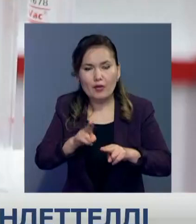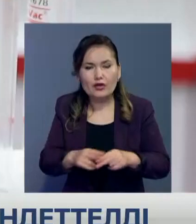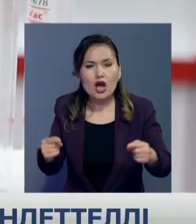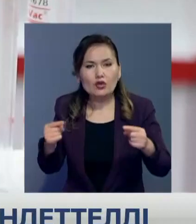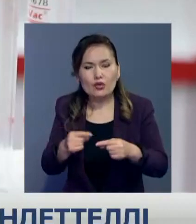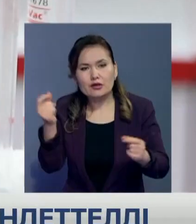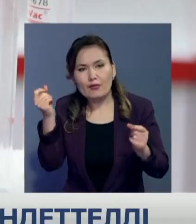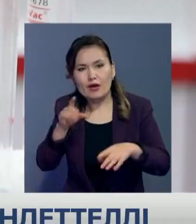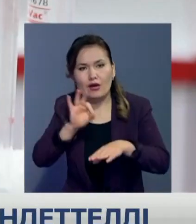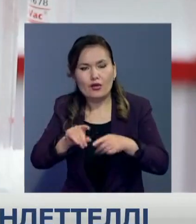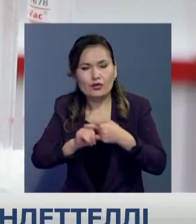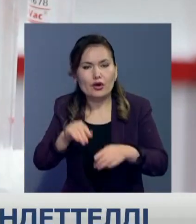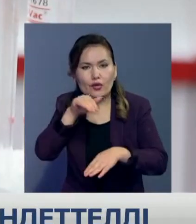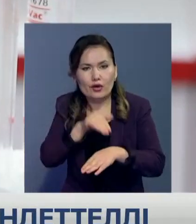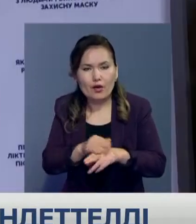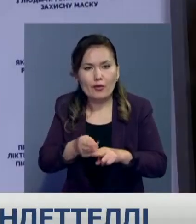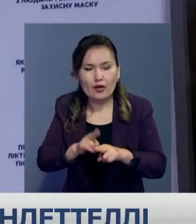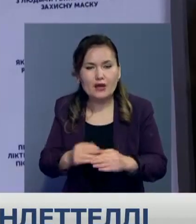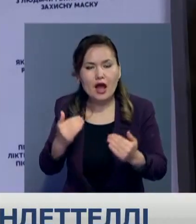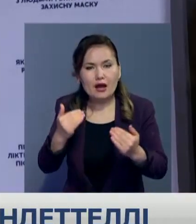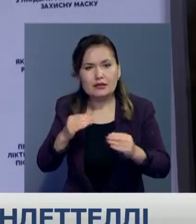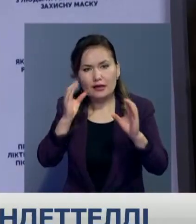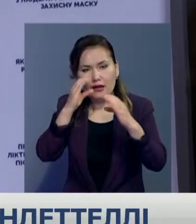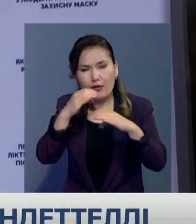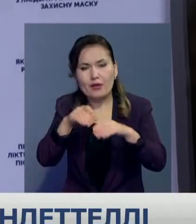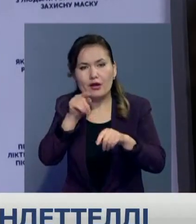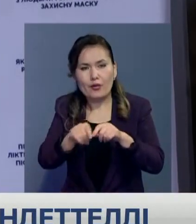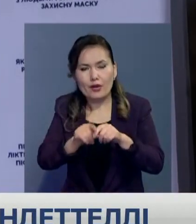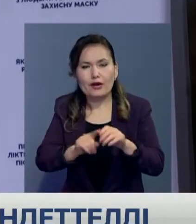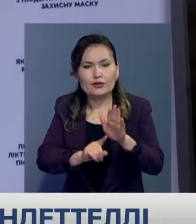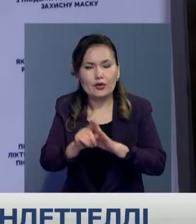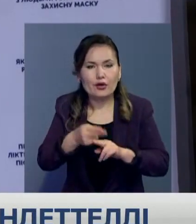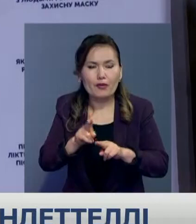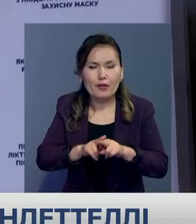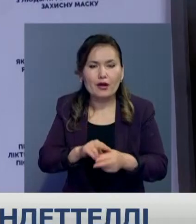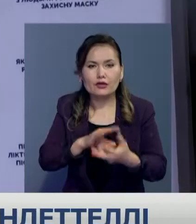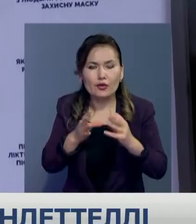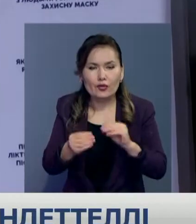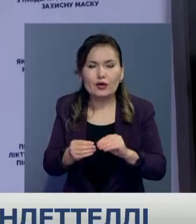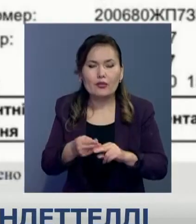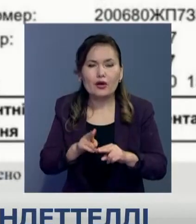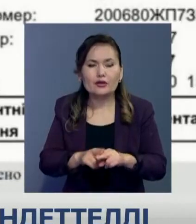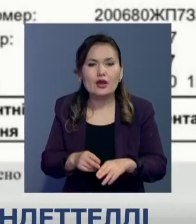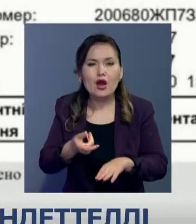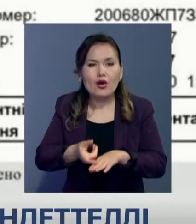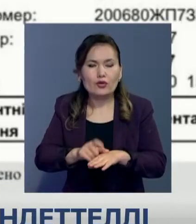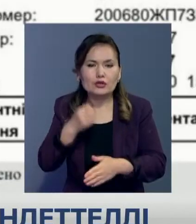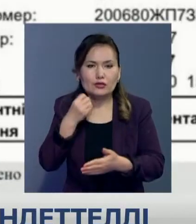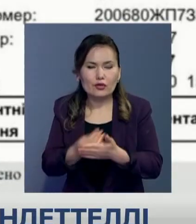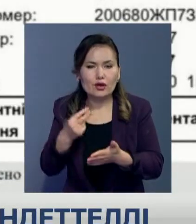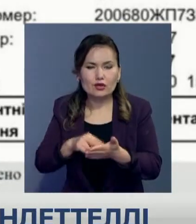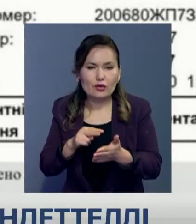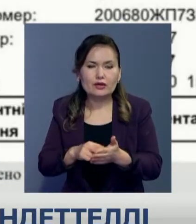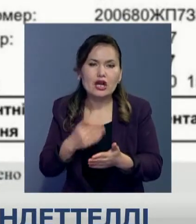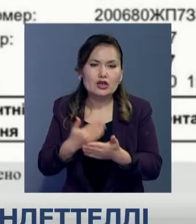әрі дәл анықтай алатын диагностиканың заманауи тәсілі. Мұндай тесттің құны Киевте 2500 гривен, шамамен 96